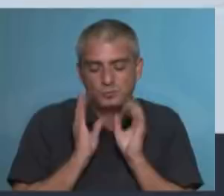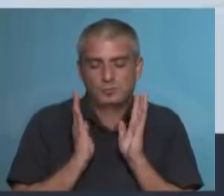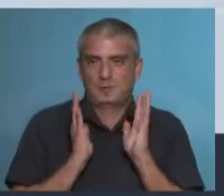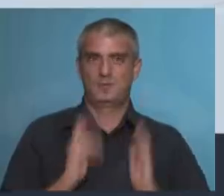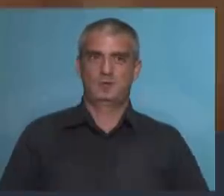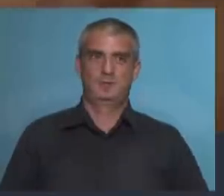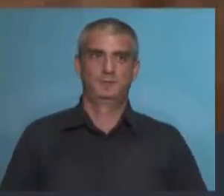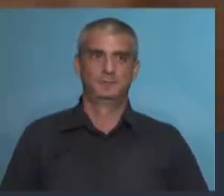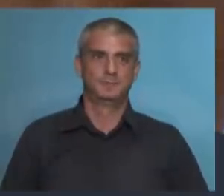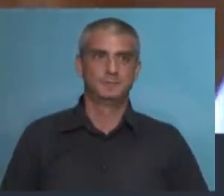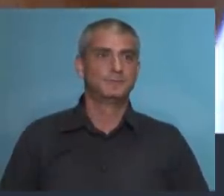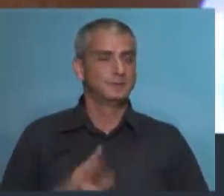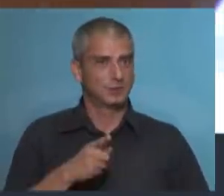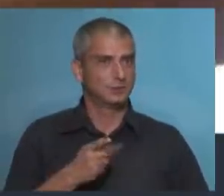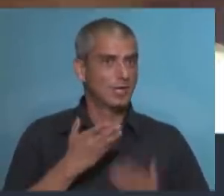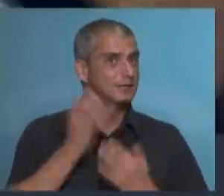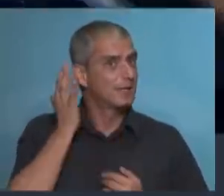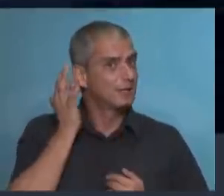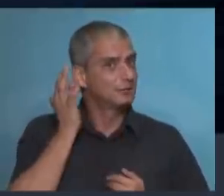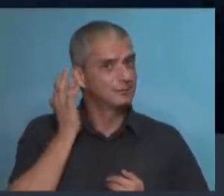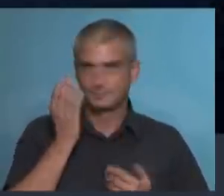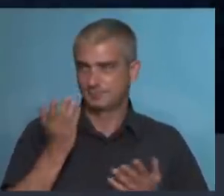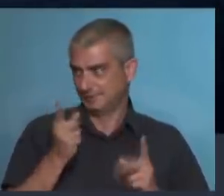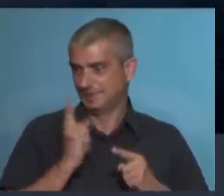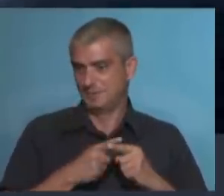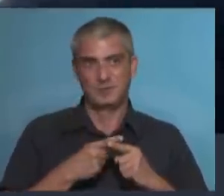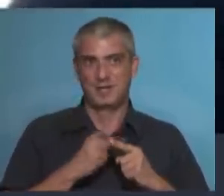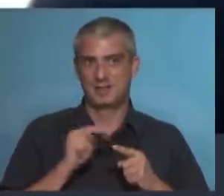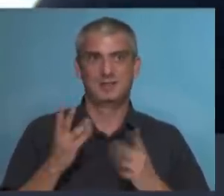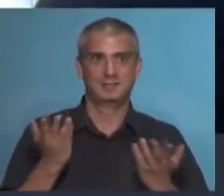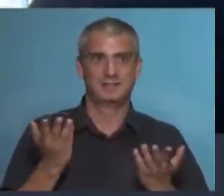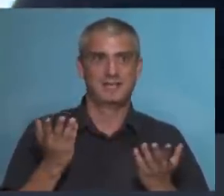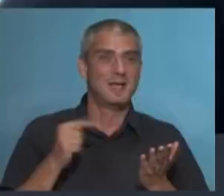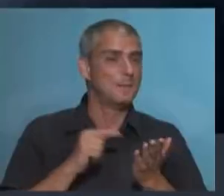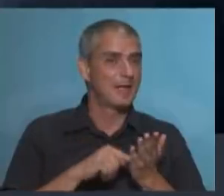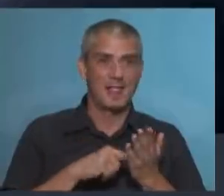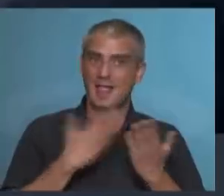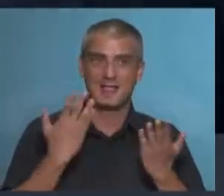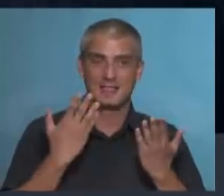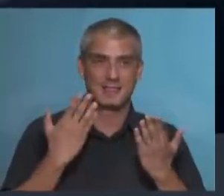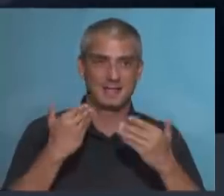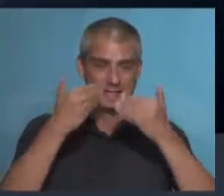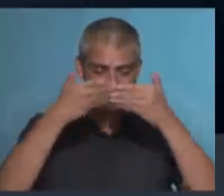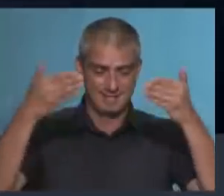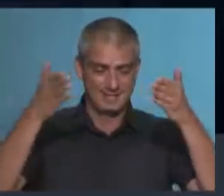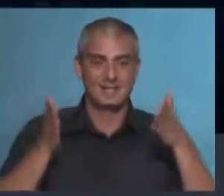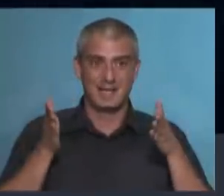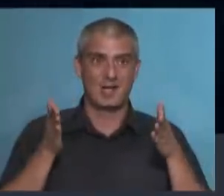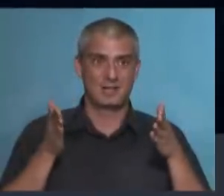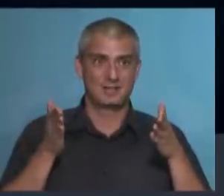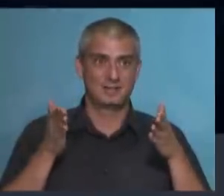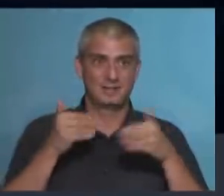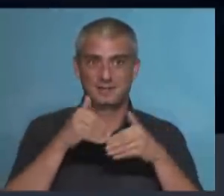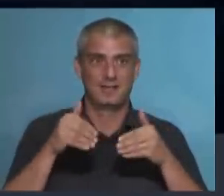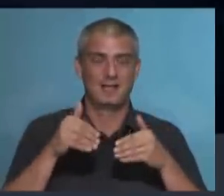מאוד. יש פה עזרת נשים? זהו, אז זה בדיוק העניין. מאחר ואין פה קירות